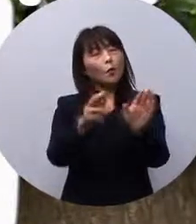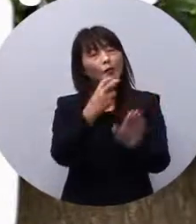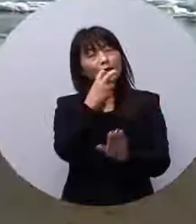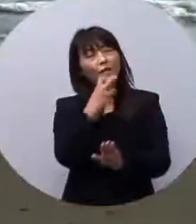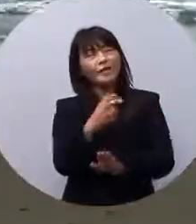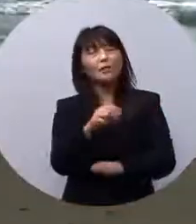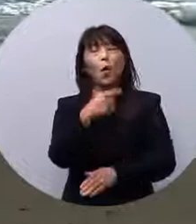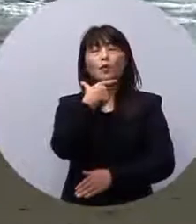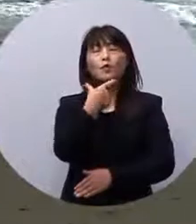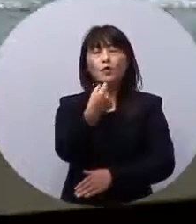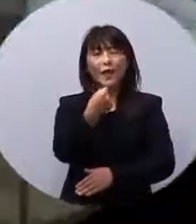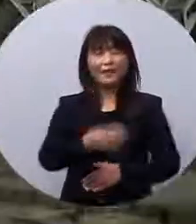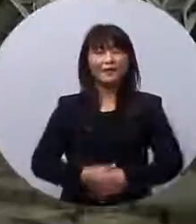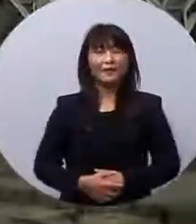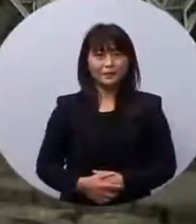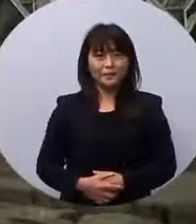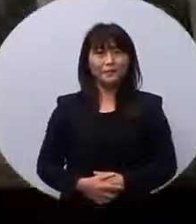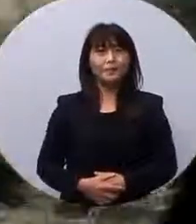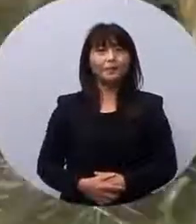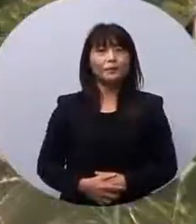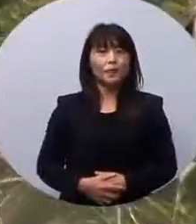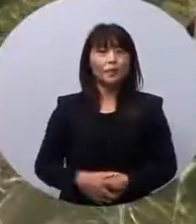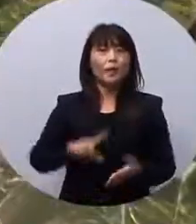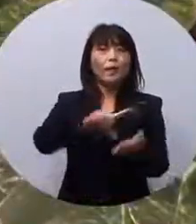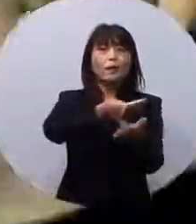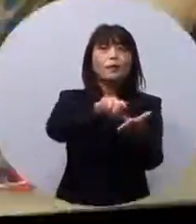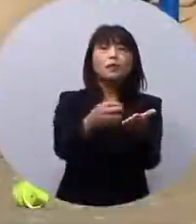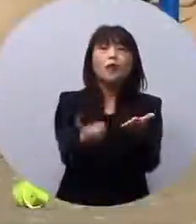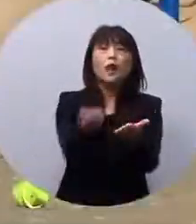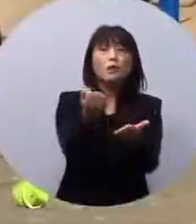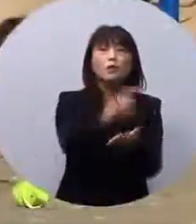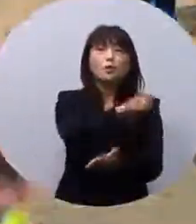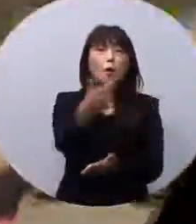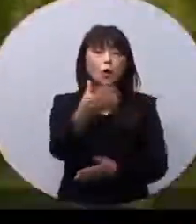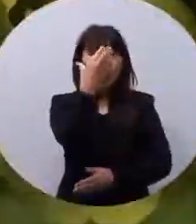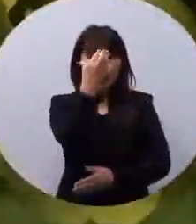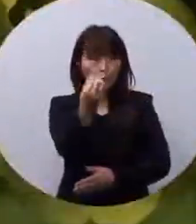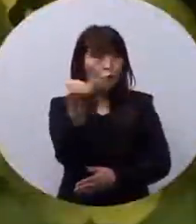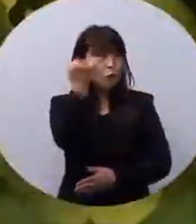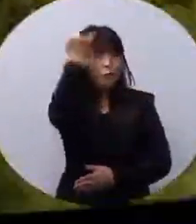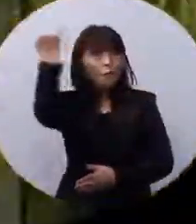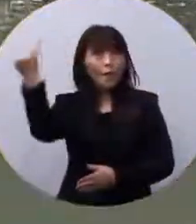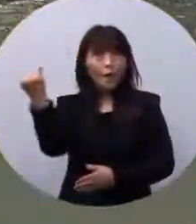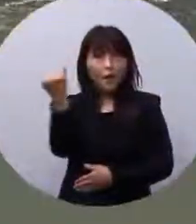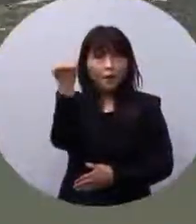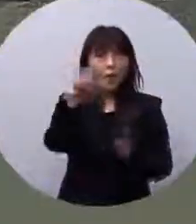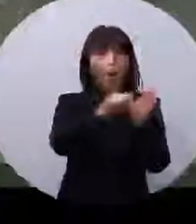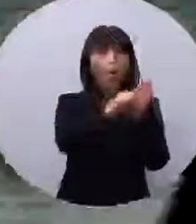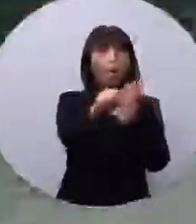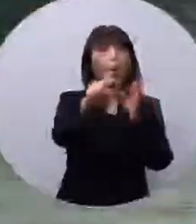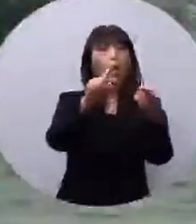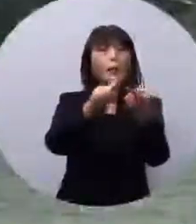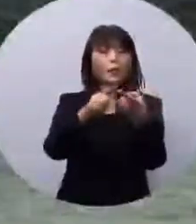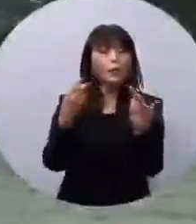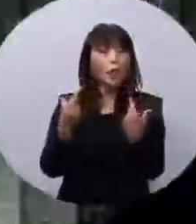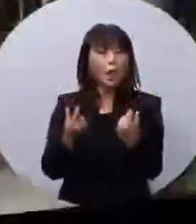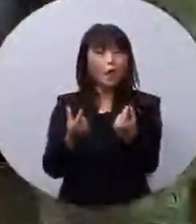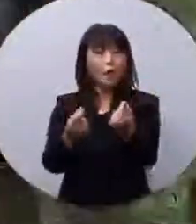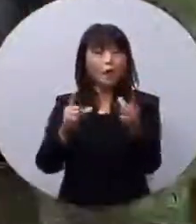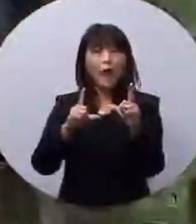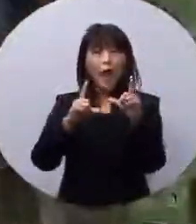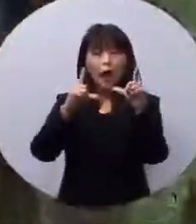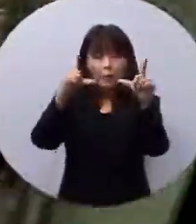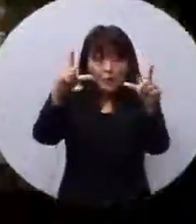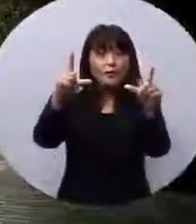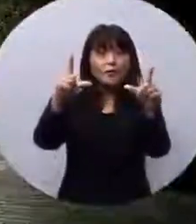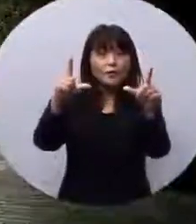です。 このような地域が持つ様々な魅力やイメージを効果的に継続的にアピールし、